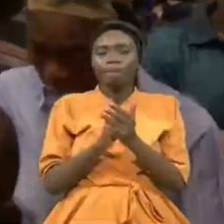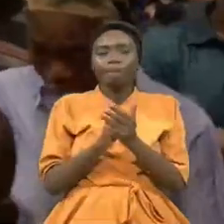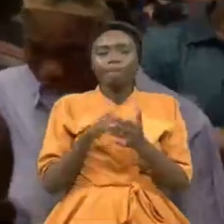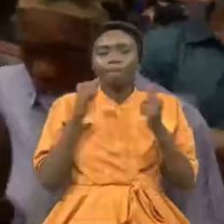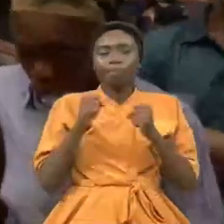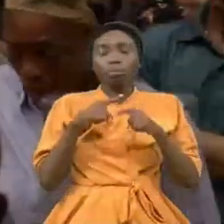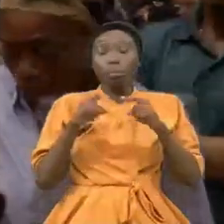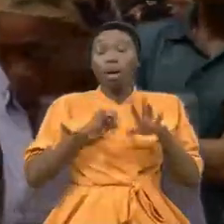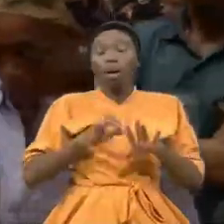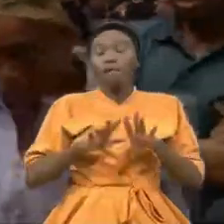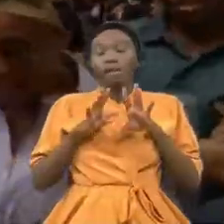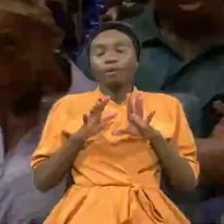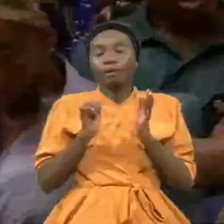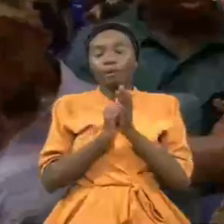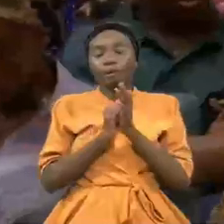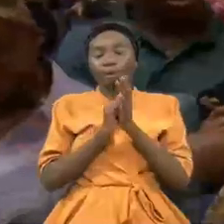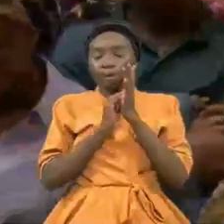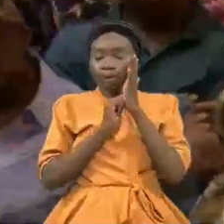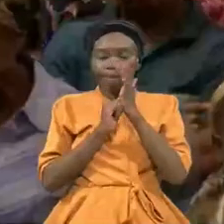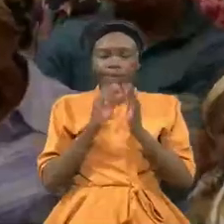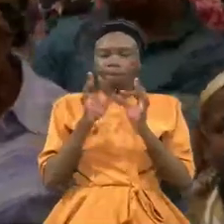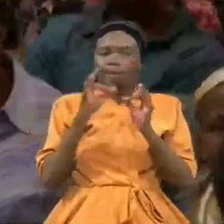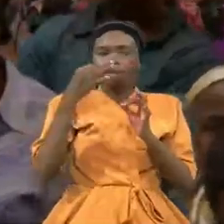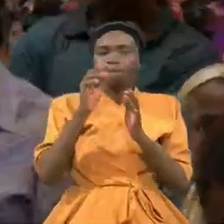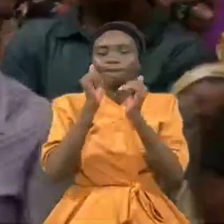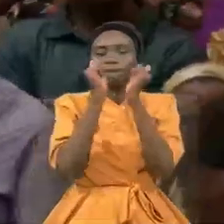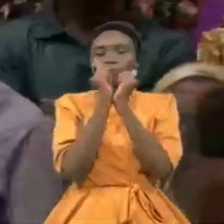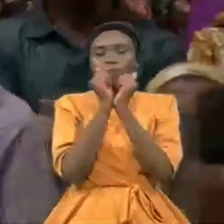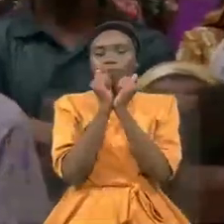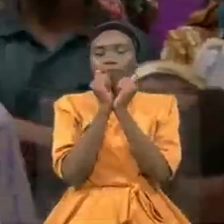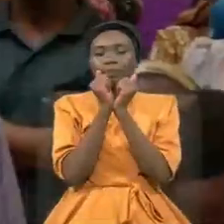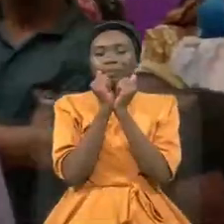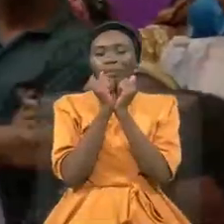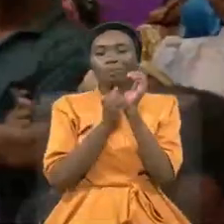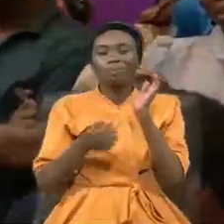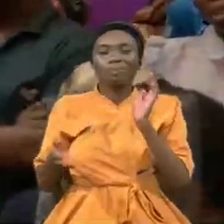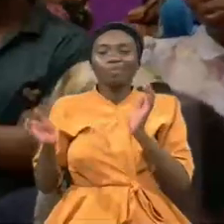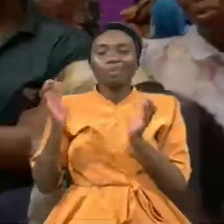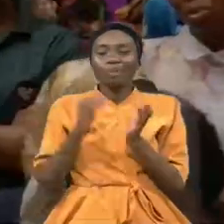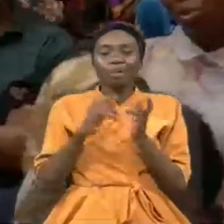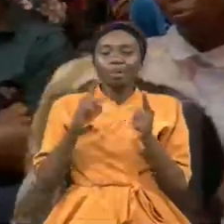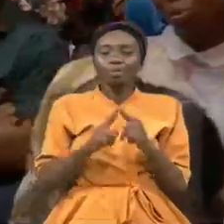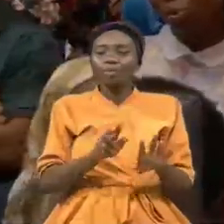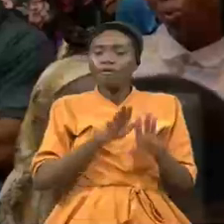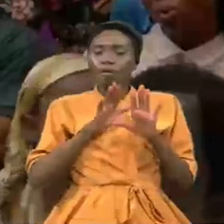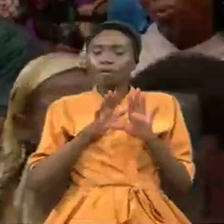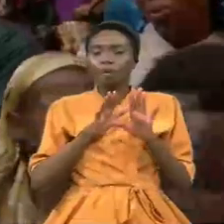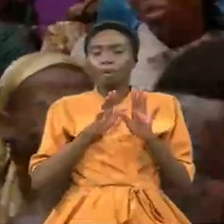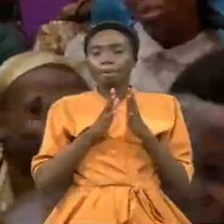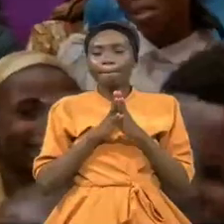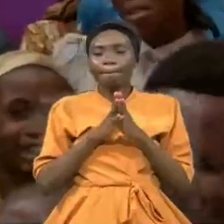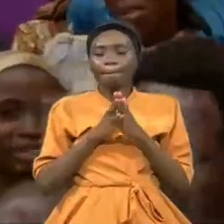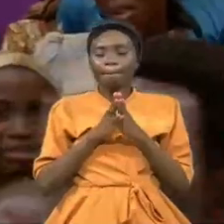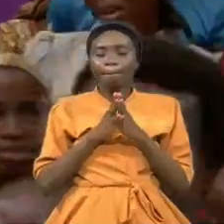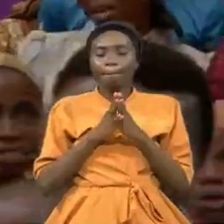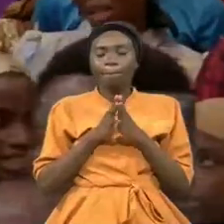rester ferme parce que j'ai peur. L'esprit de servitude. vous n'avez pas l'esprit de servitude